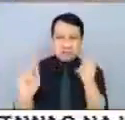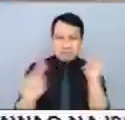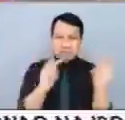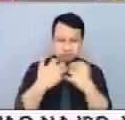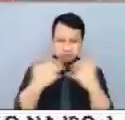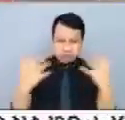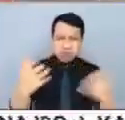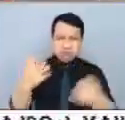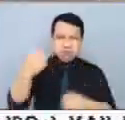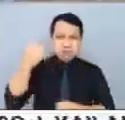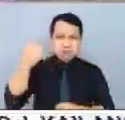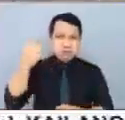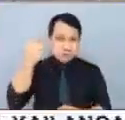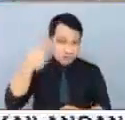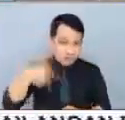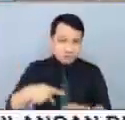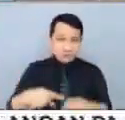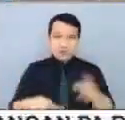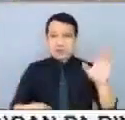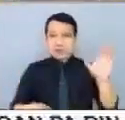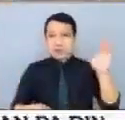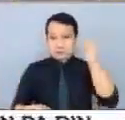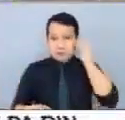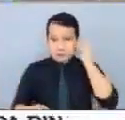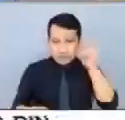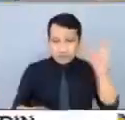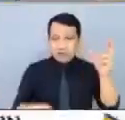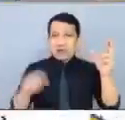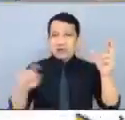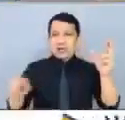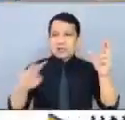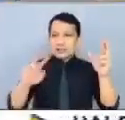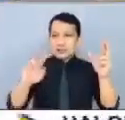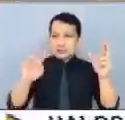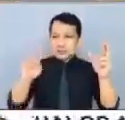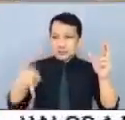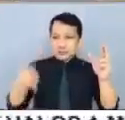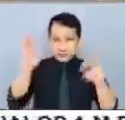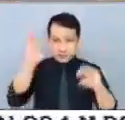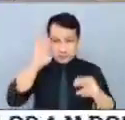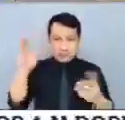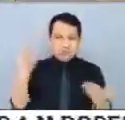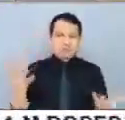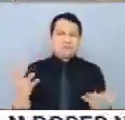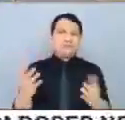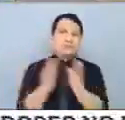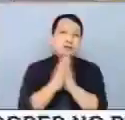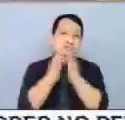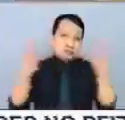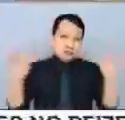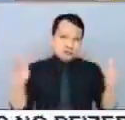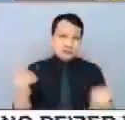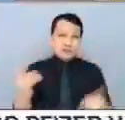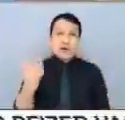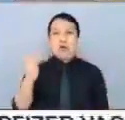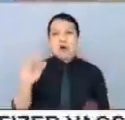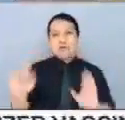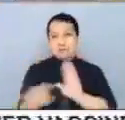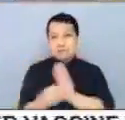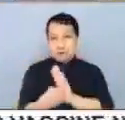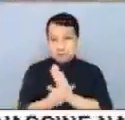lang yung pagbombard mo ng mga grupo through social media. Kaya to be